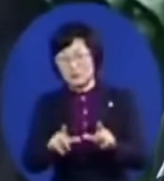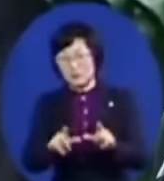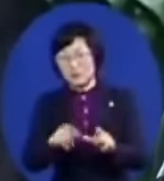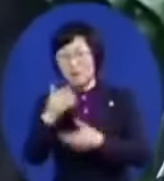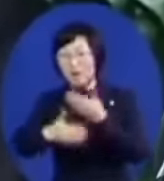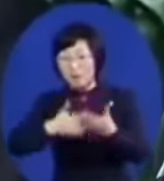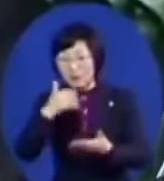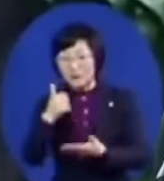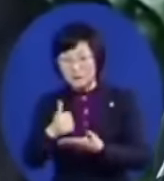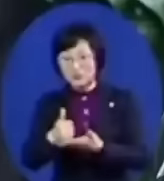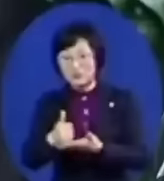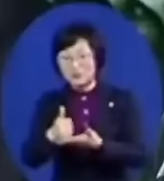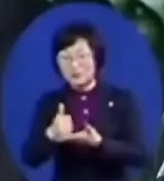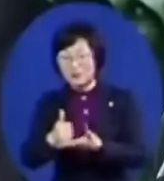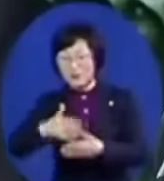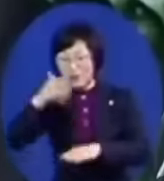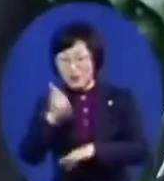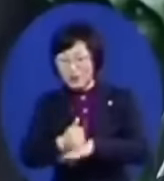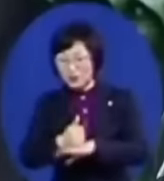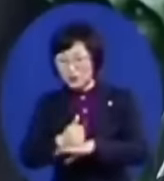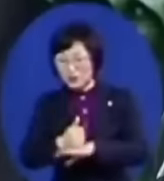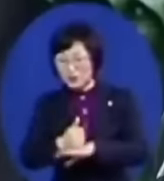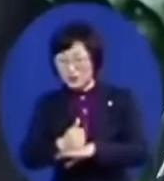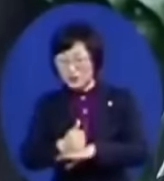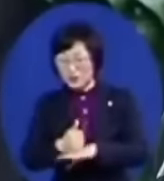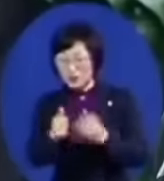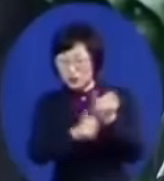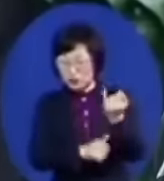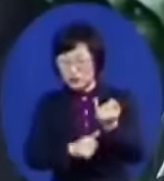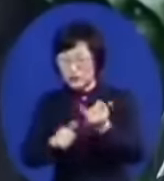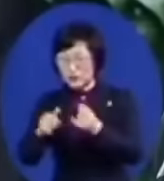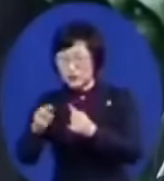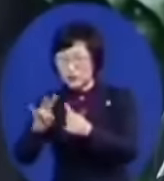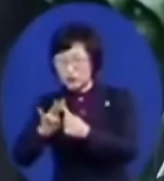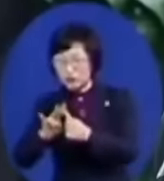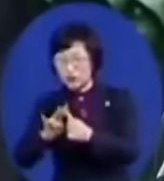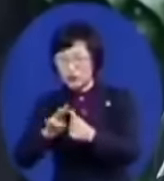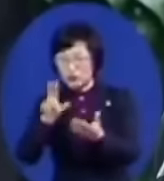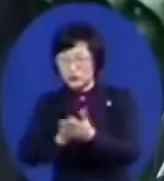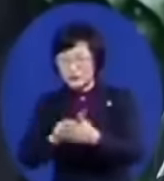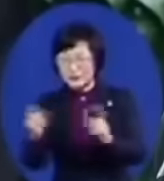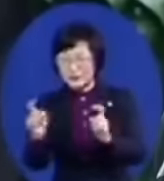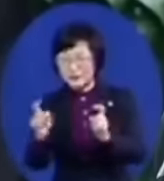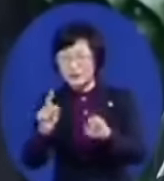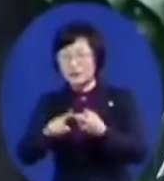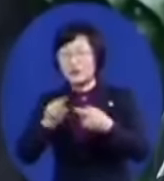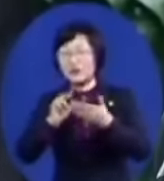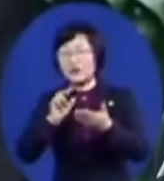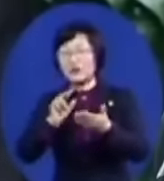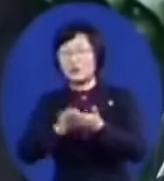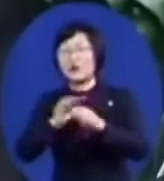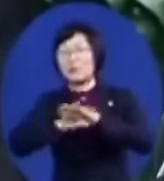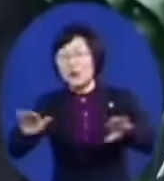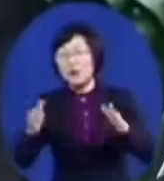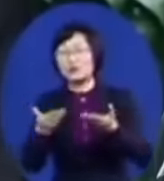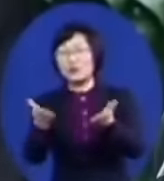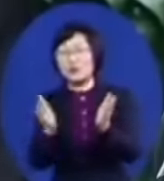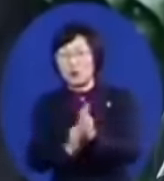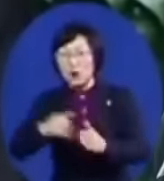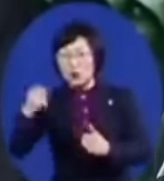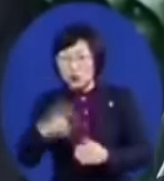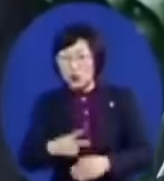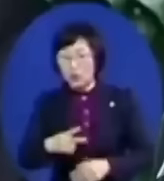하나님이 나중에 그 문제를 해결 안 해주셨으면 아브라함의 인생에 굉장히 고통이 있을 것입니다. 또 자기 조카하고